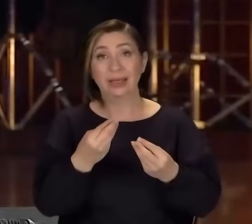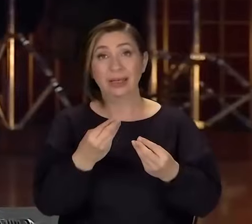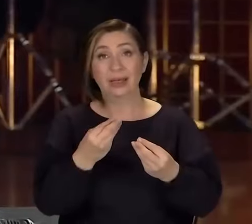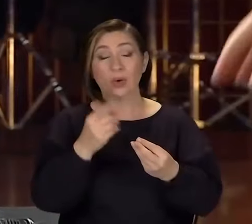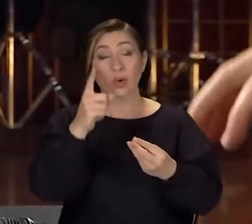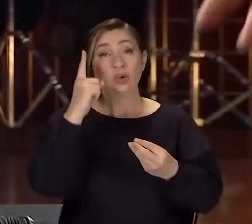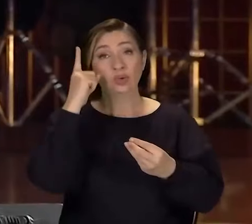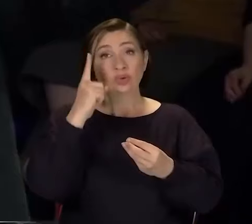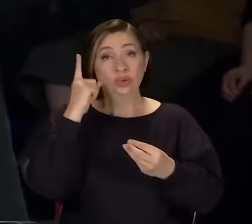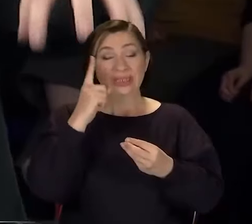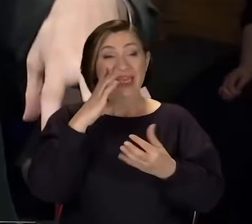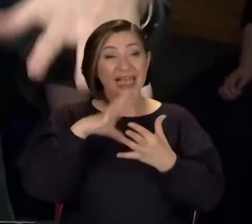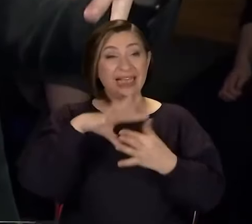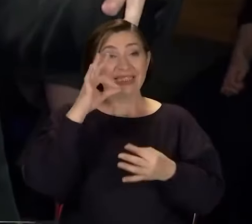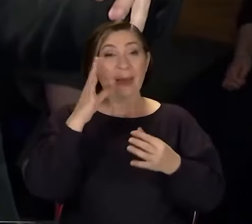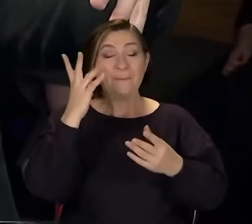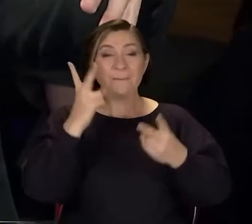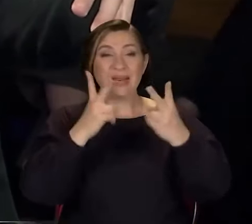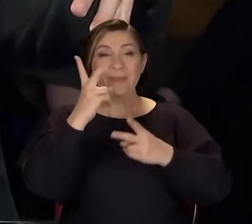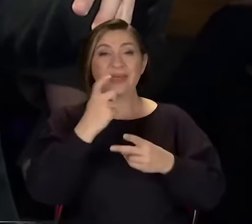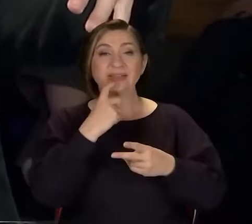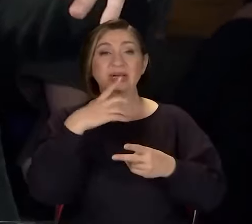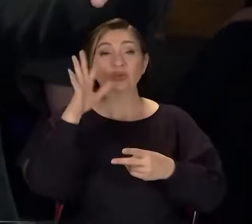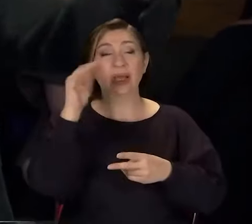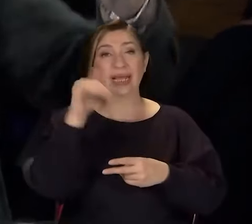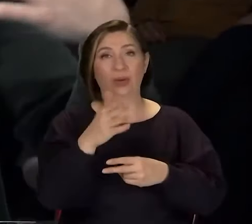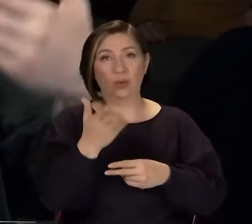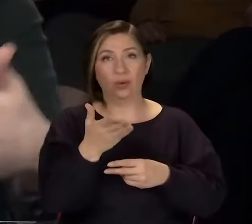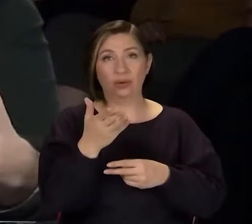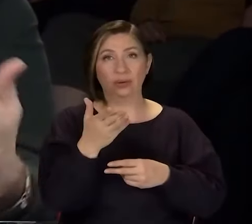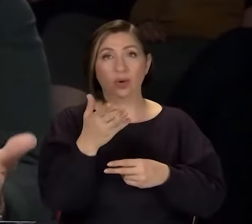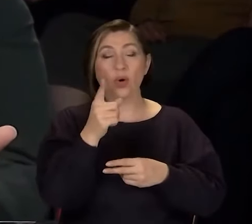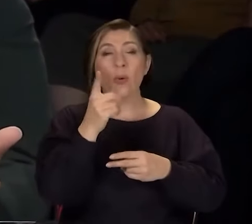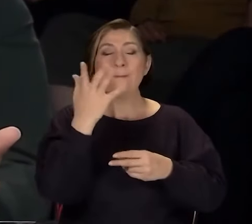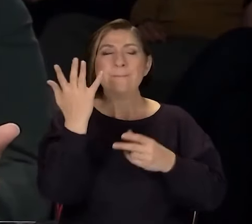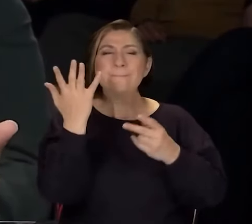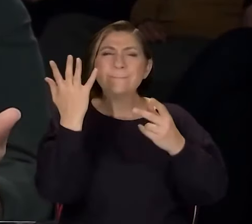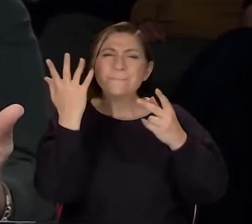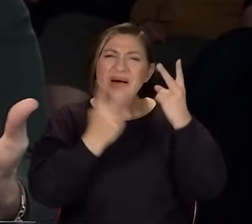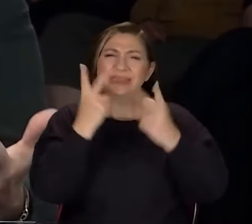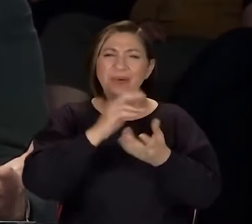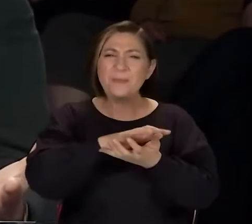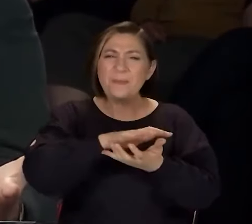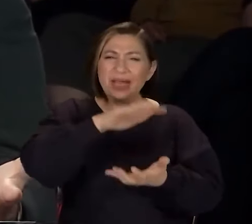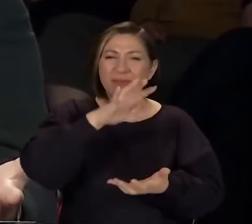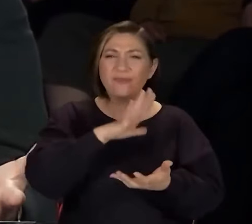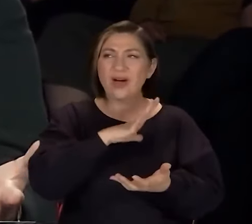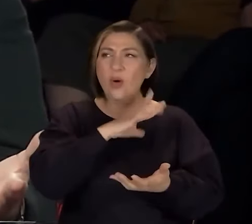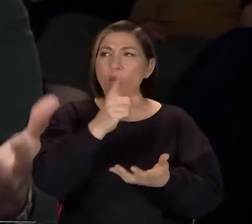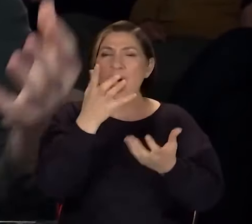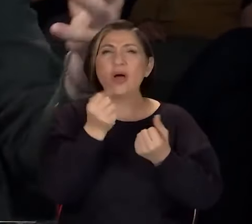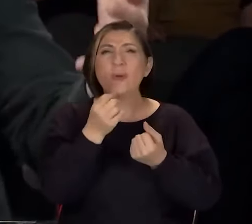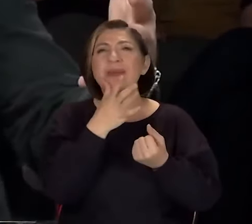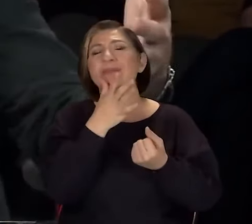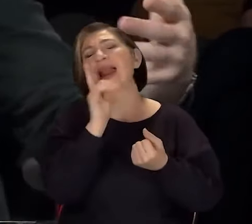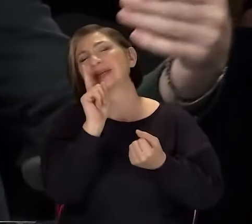o düşüncesi insana zaten belli bir yaştan sonra geliyor. Yani o belli birikimi zaten alıyor olabilmen